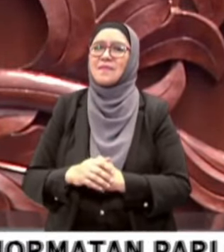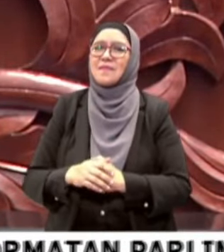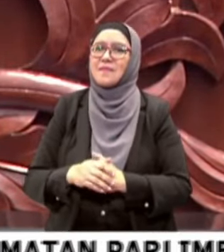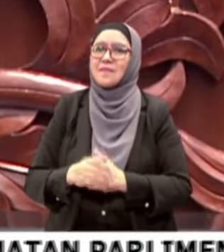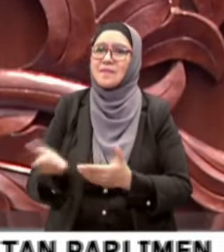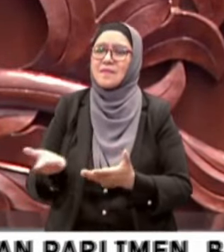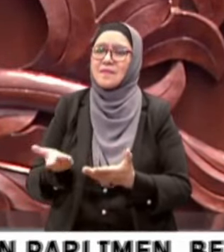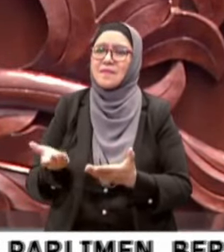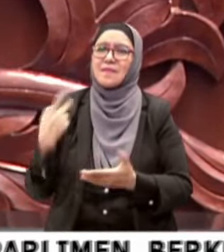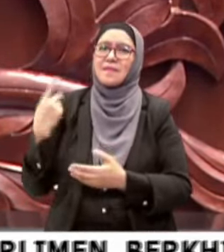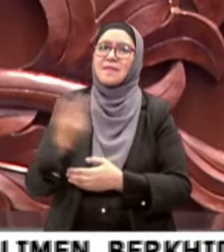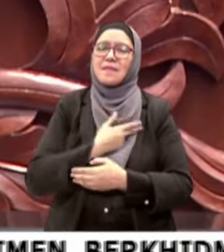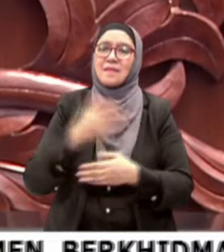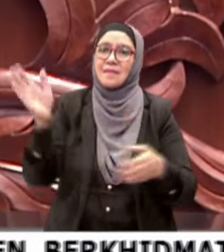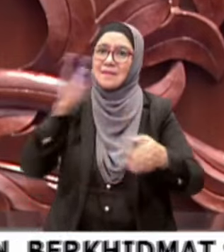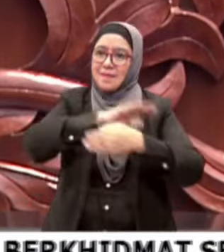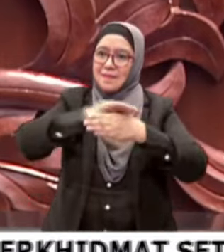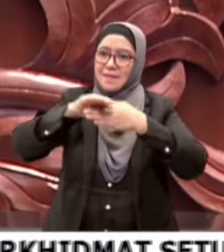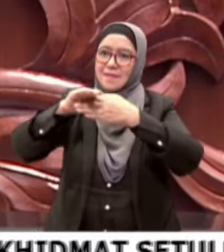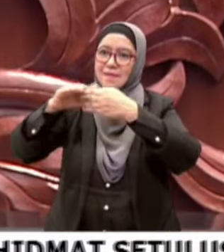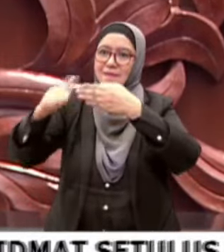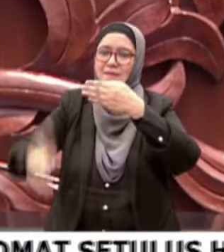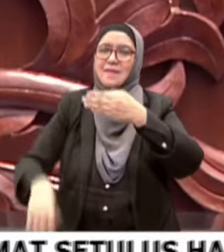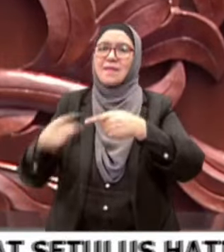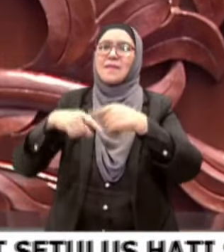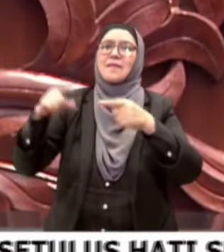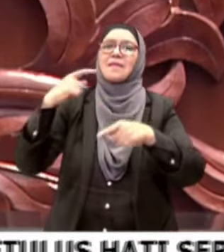kita telah punya selesai